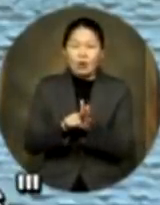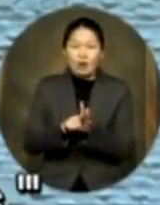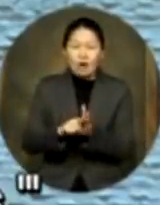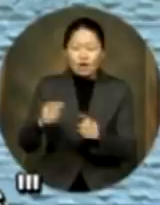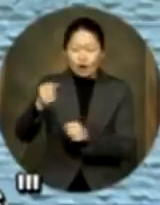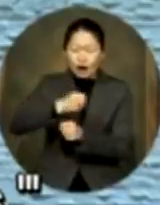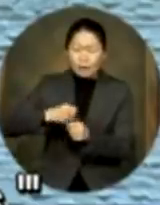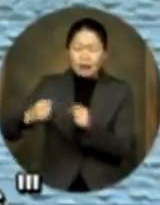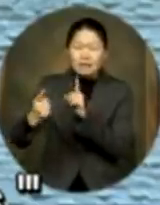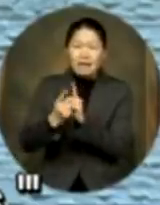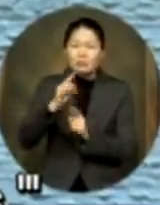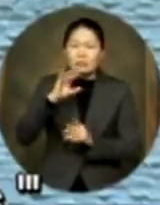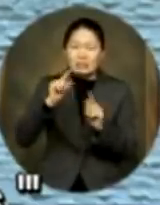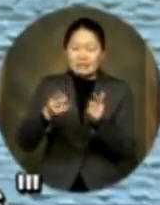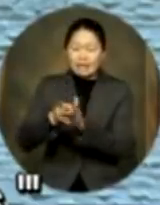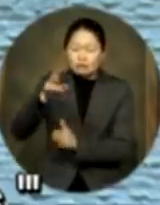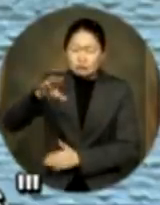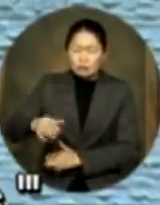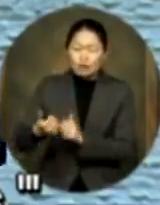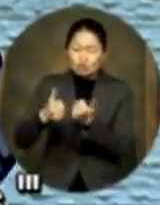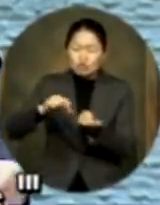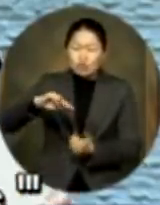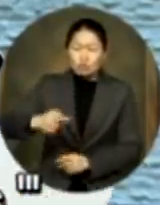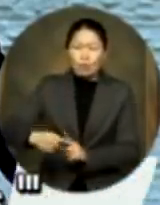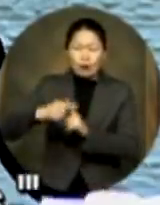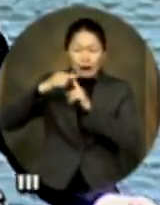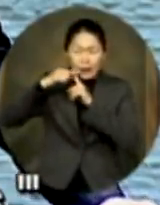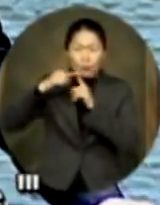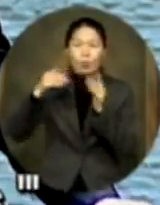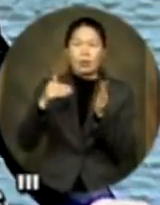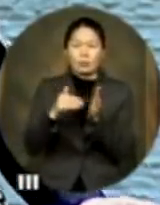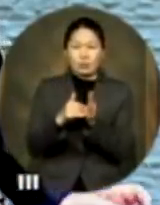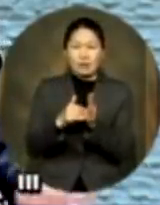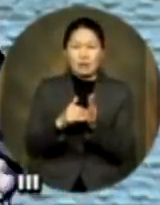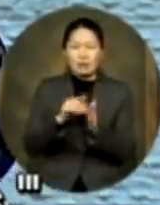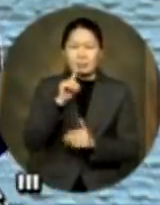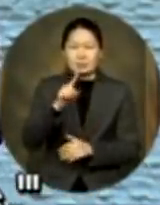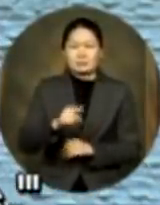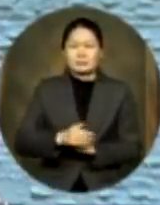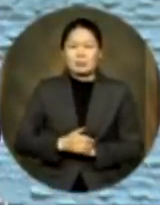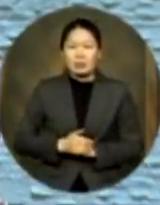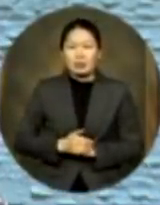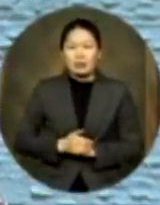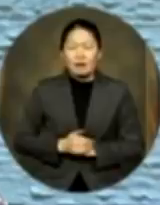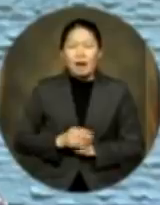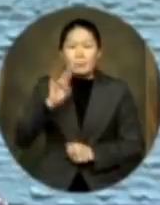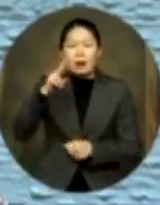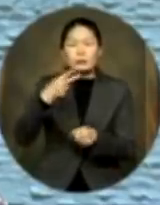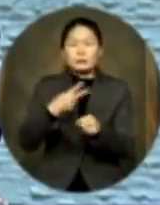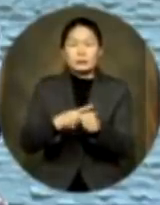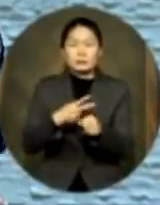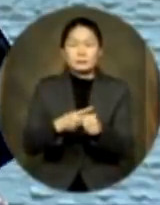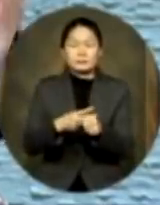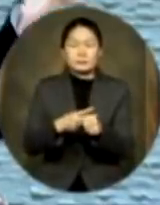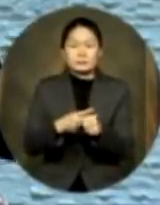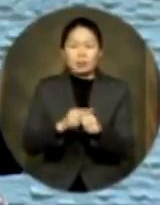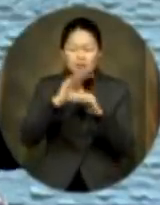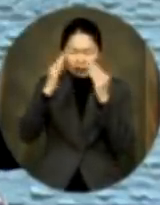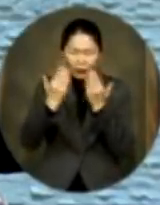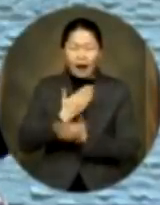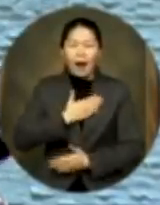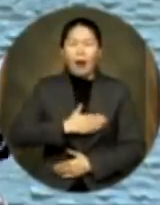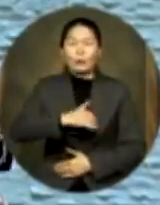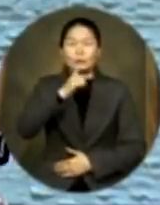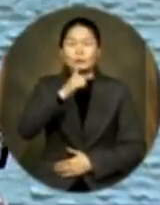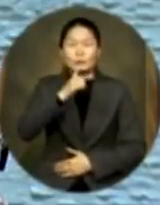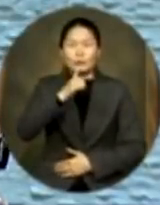예루살렘에서 죽을 것도 가고 하였노라 하니 사도 바울은 다 알고 있는